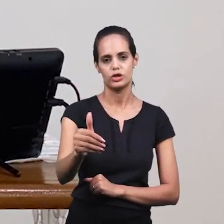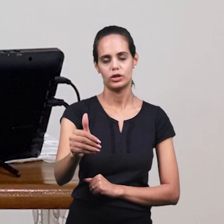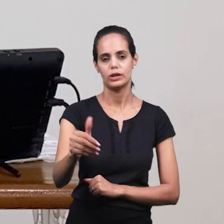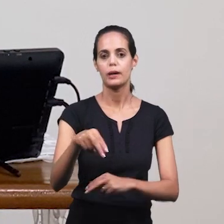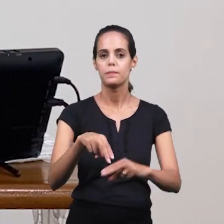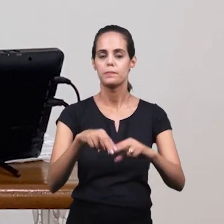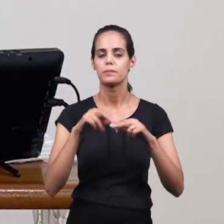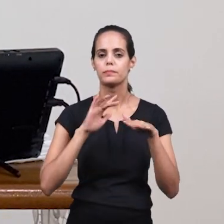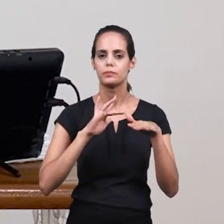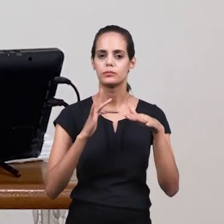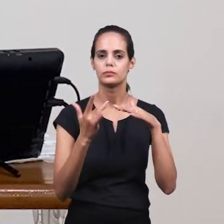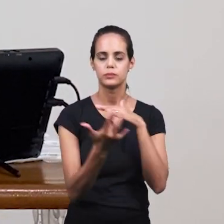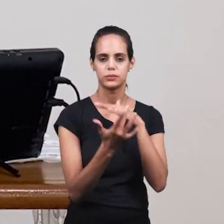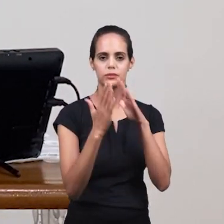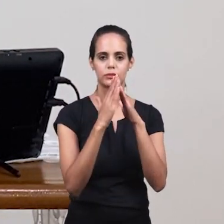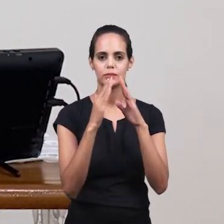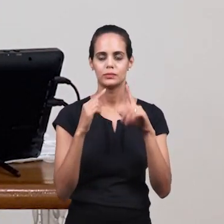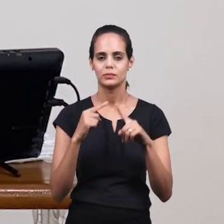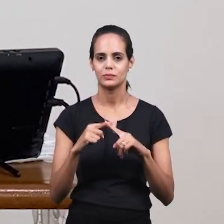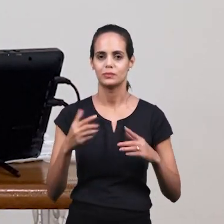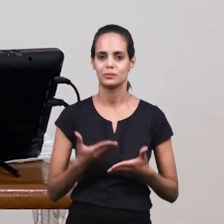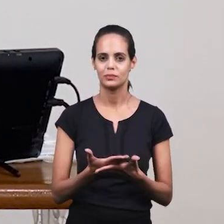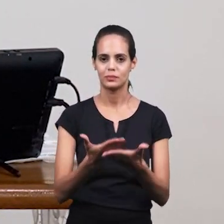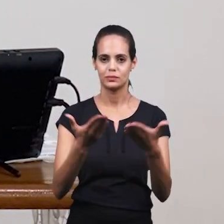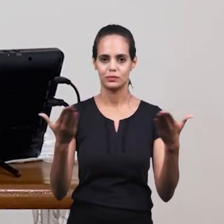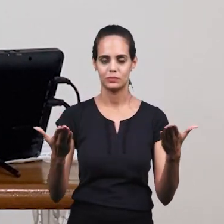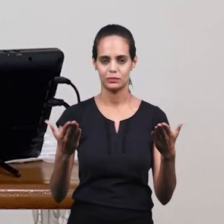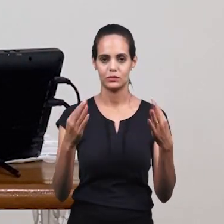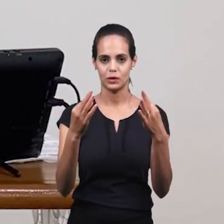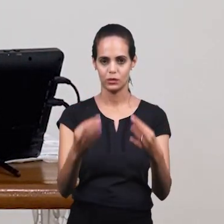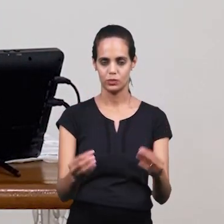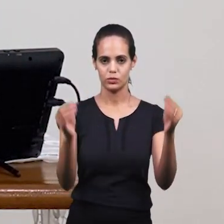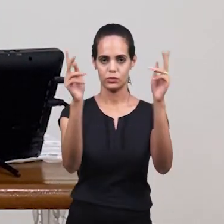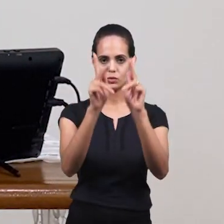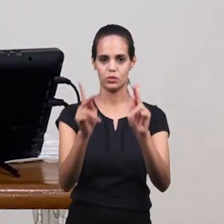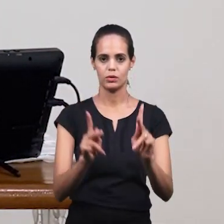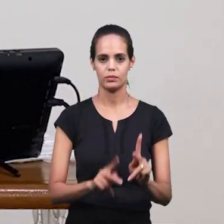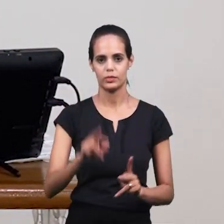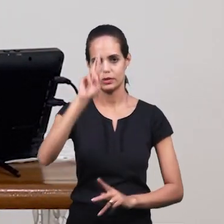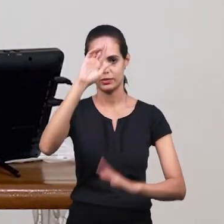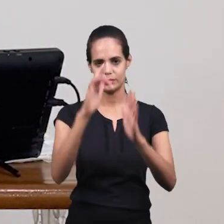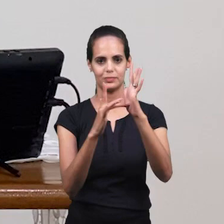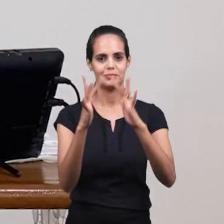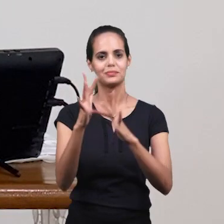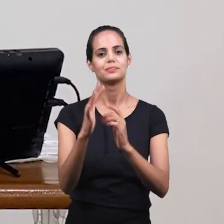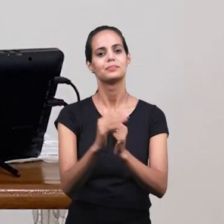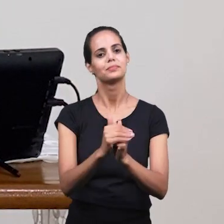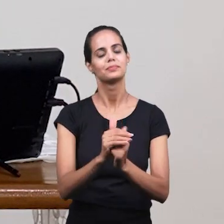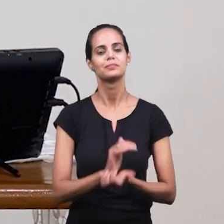travers les canaux numériques de l'Église. Je salue à tous dans la paix du Seigneur Jésus.